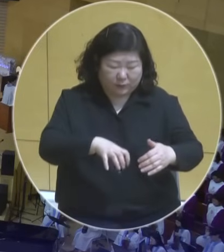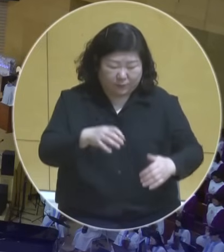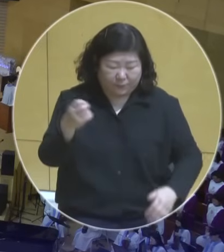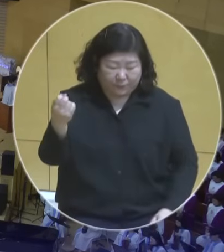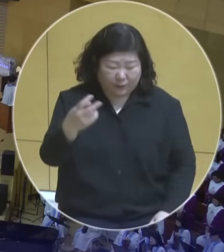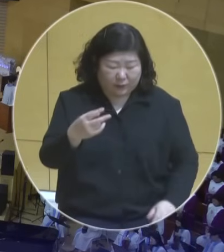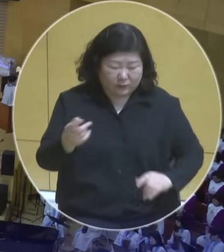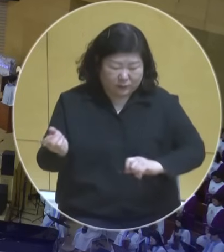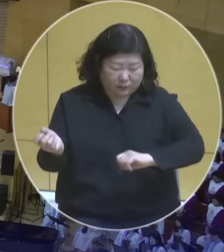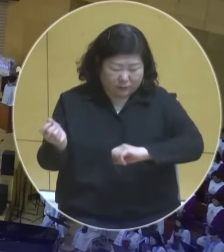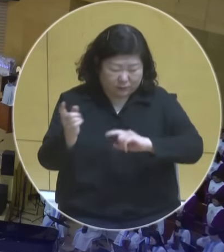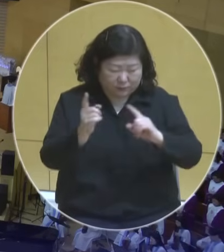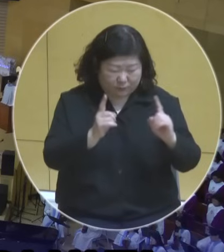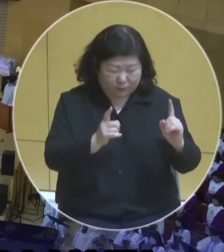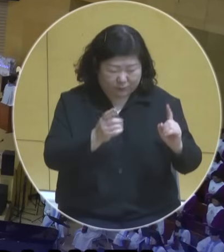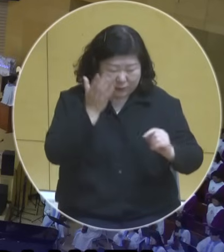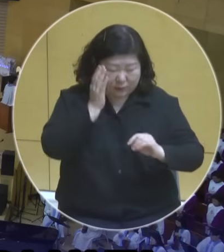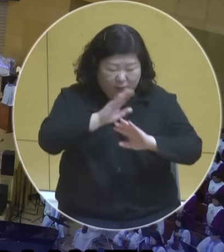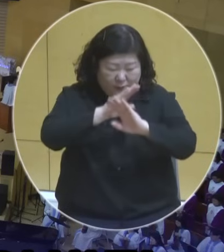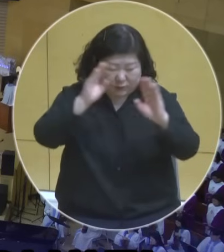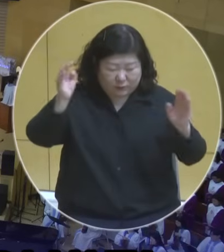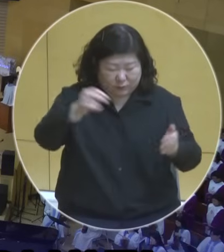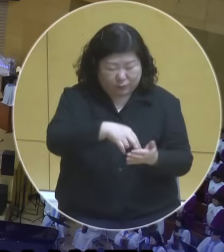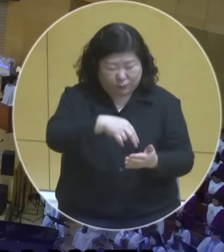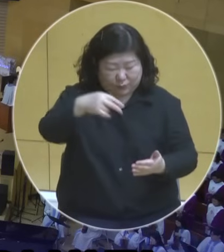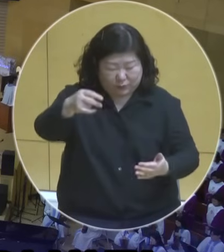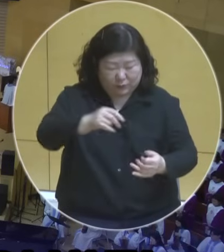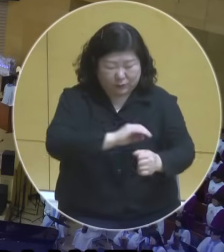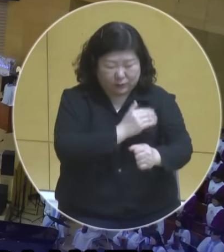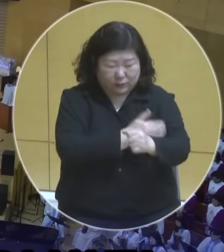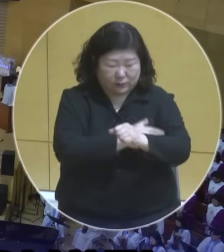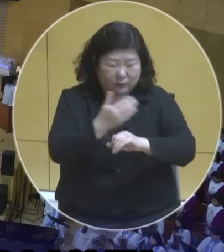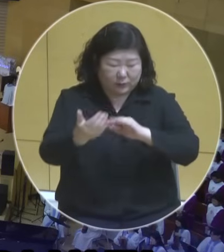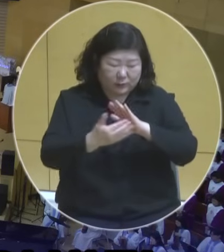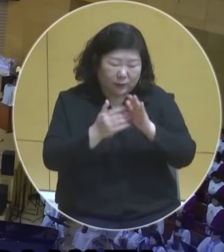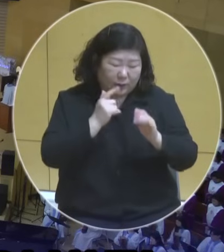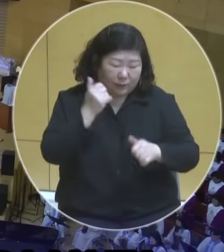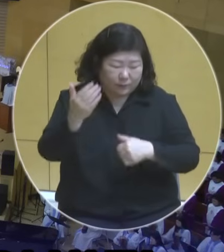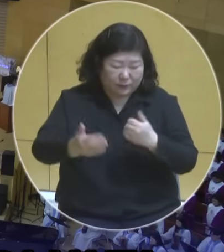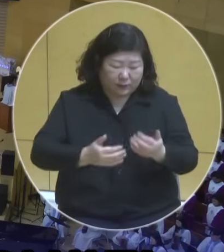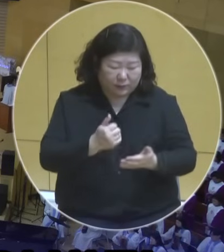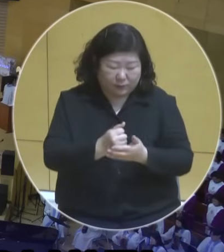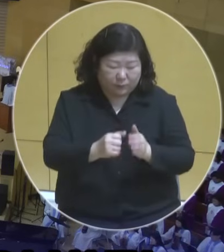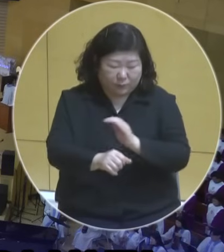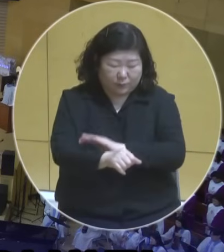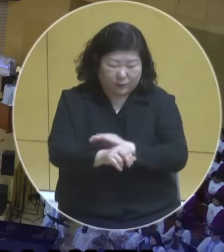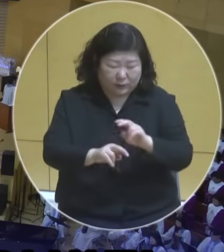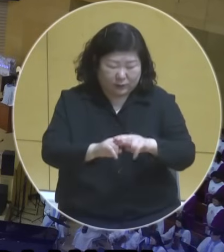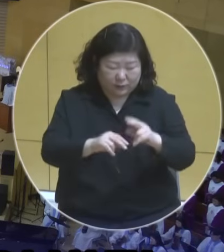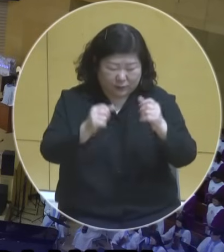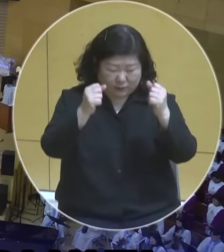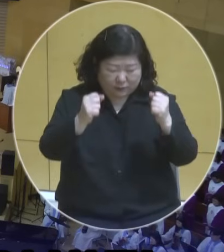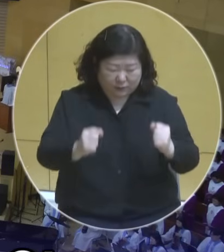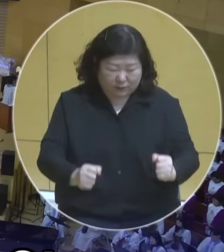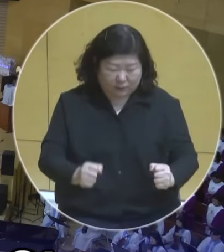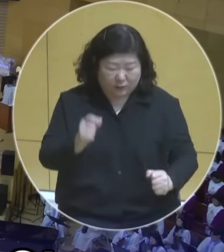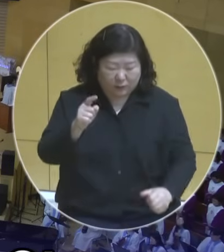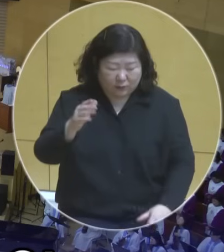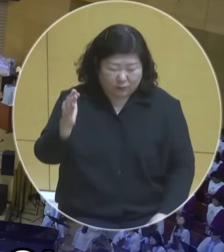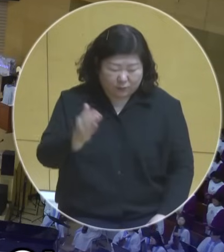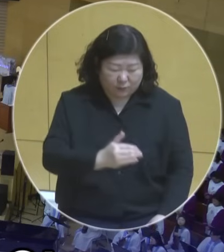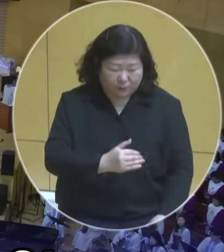가운데서 다시 살아나셨으며 하늘에 오르시어 전능하신 아버지 하나님 우편에 앉아